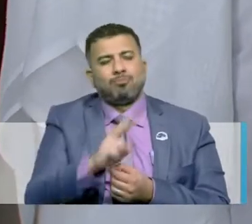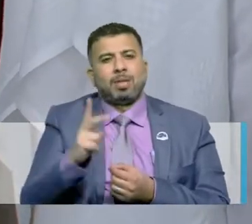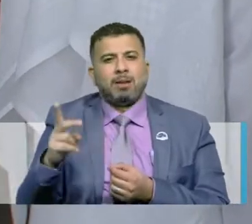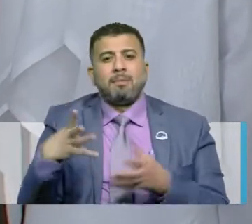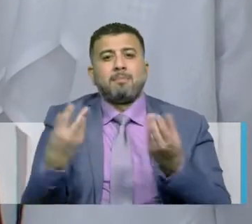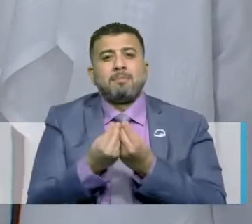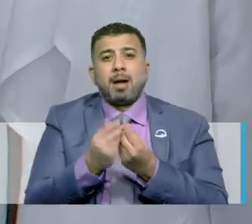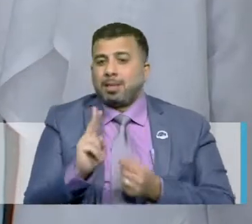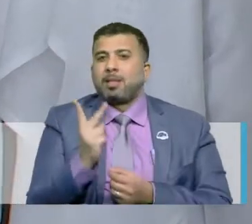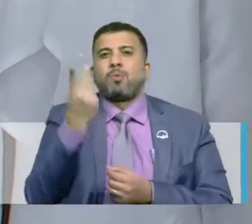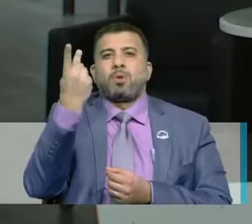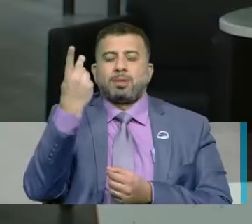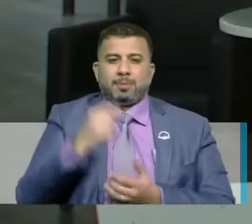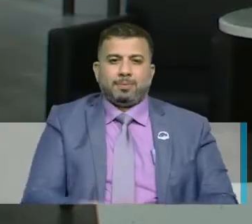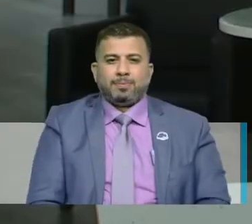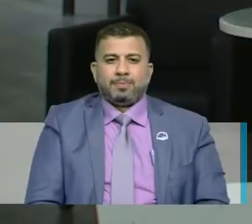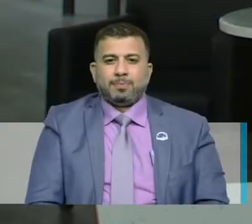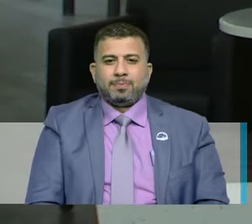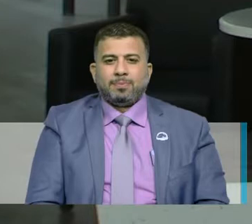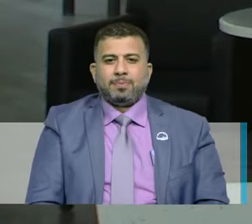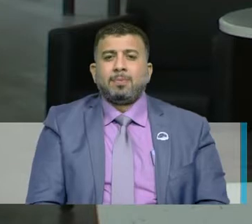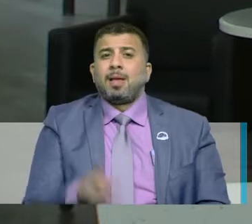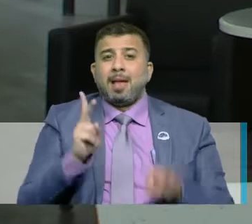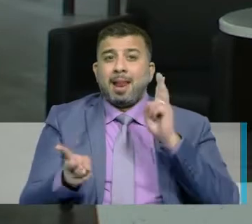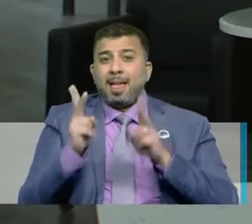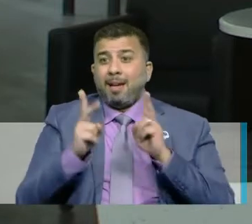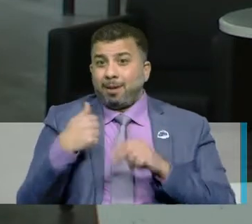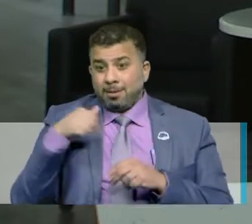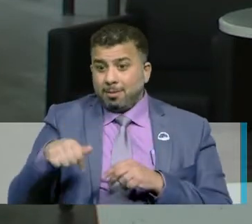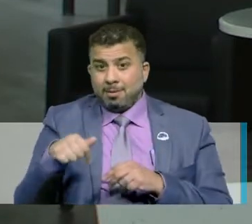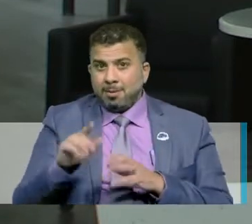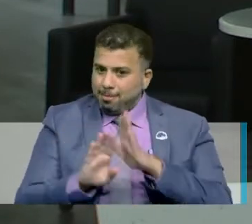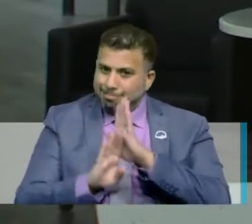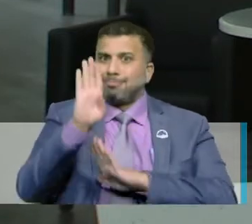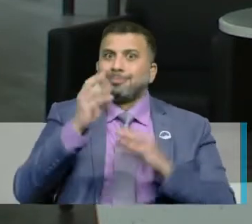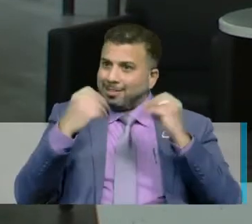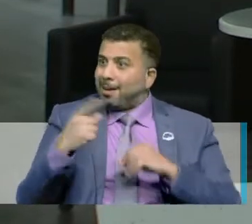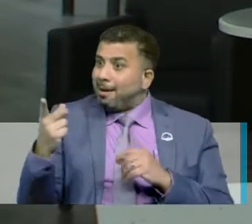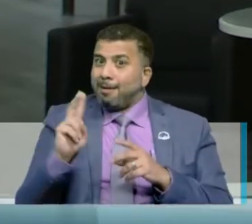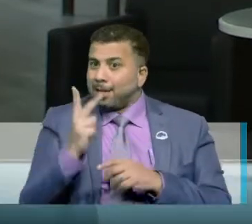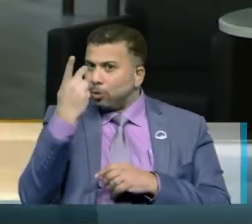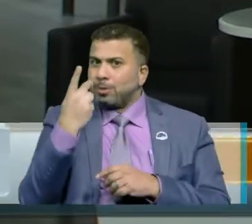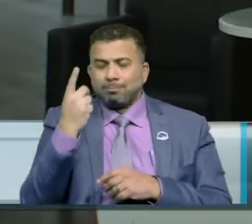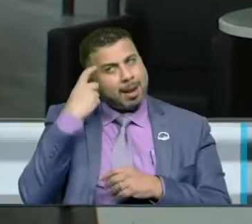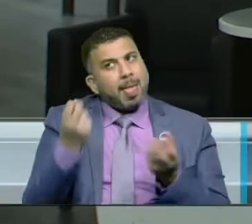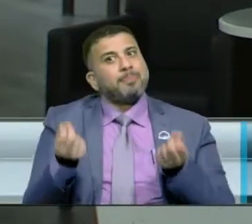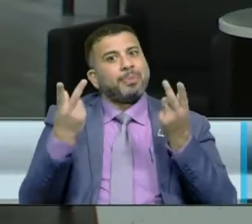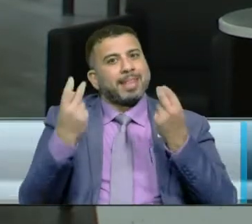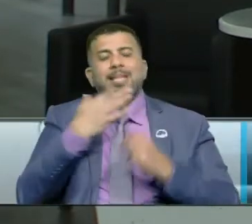مع هذه التطورات. هذا الاحتفال دافع لها لإعطاء المزيد من التطوير